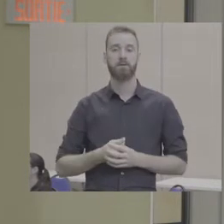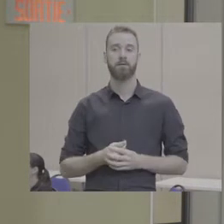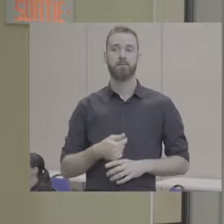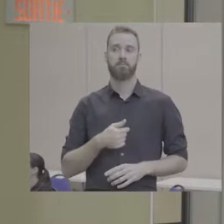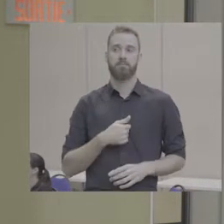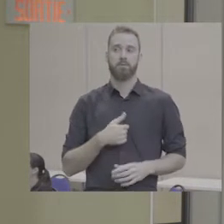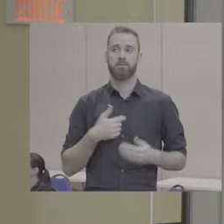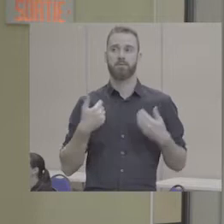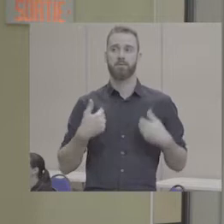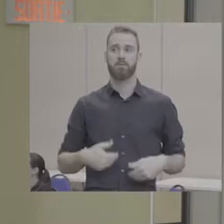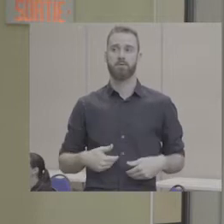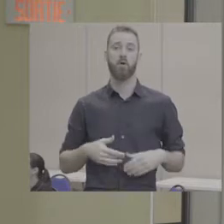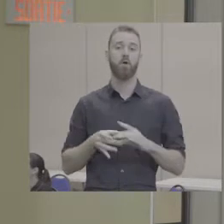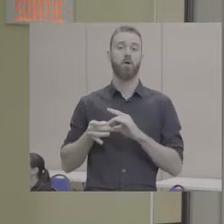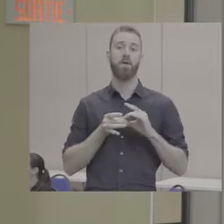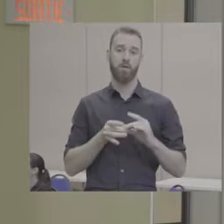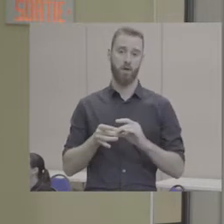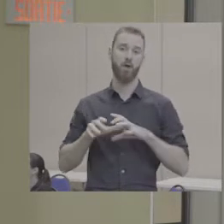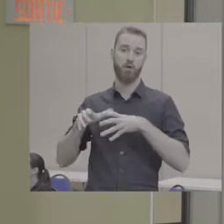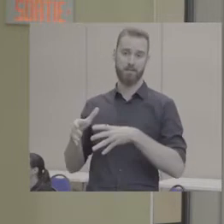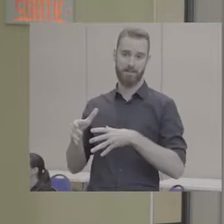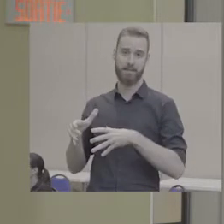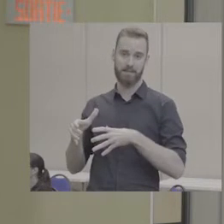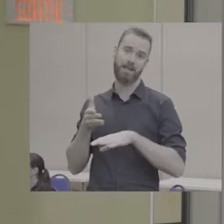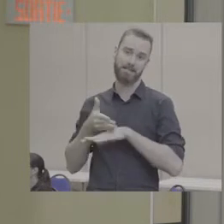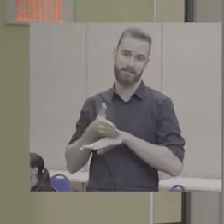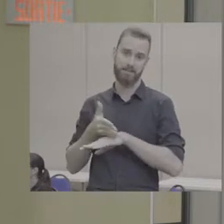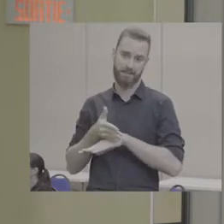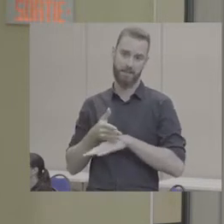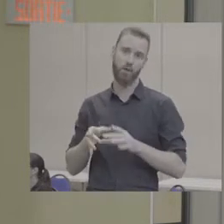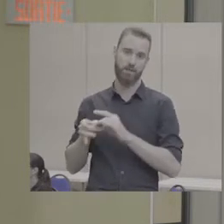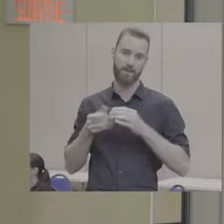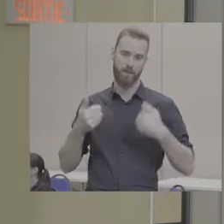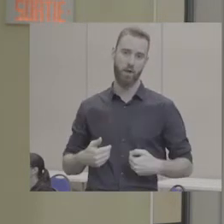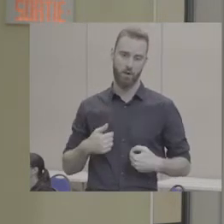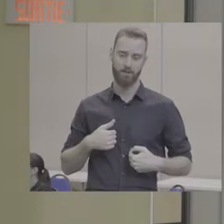Moi, je suis coordonnateur du comité accessibilité